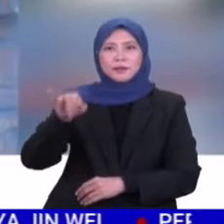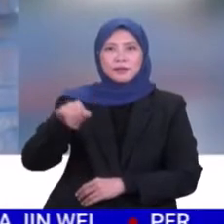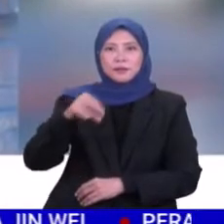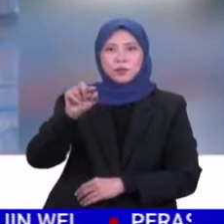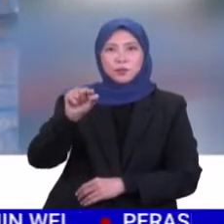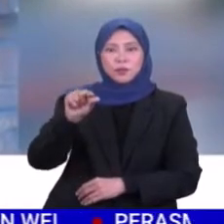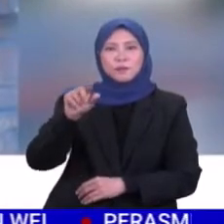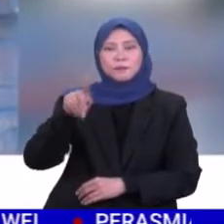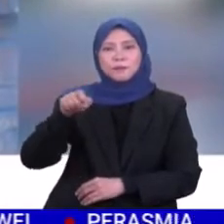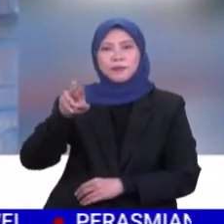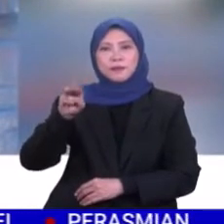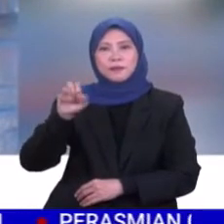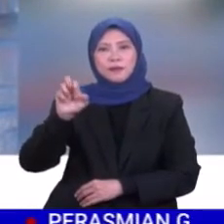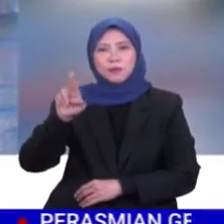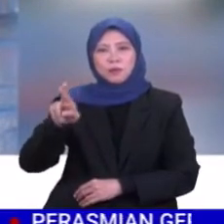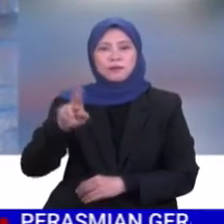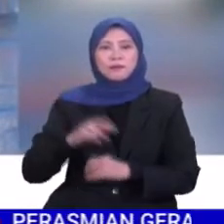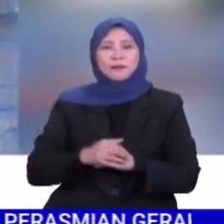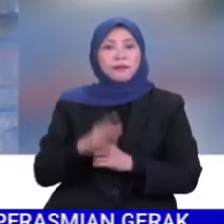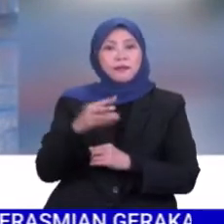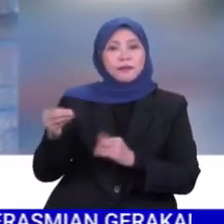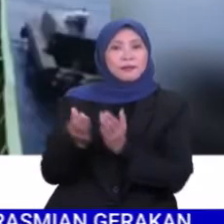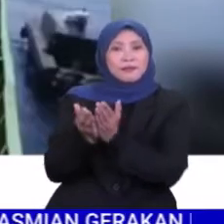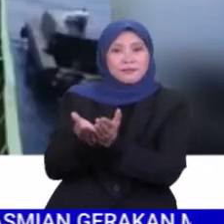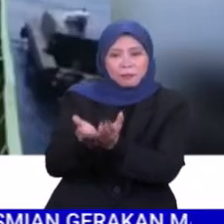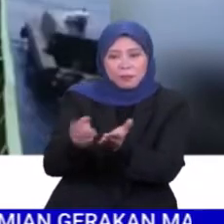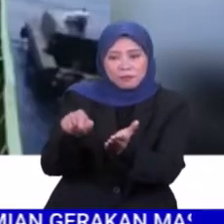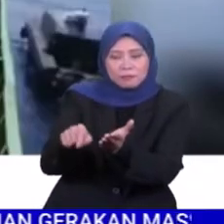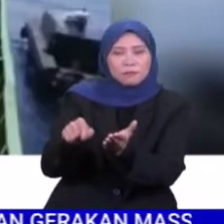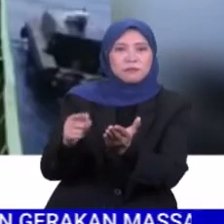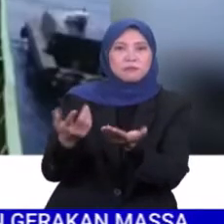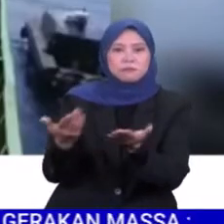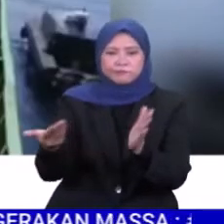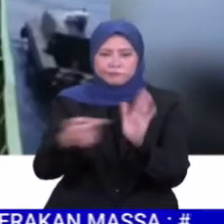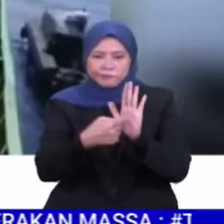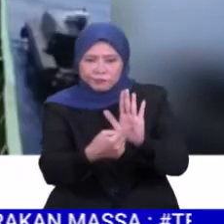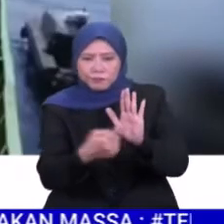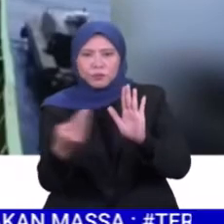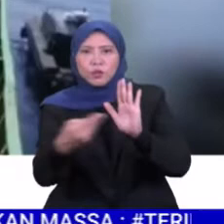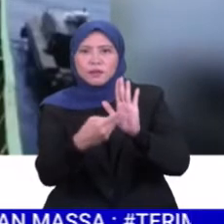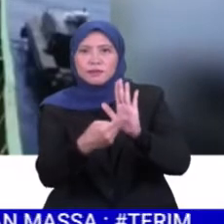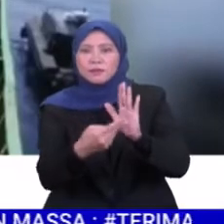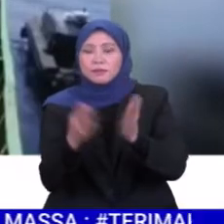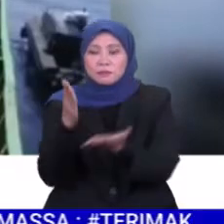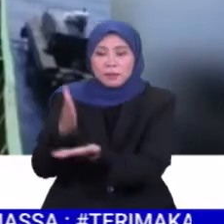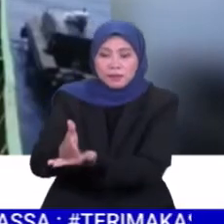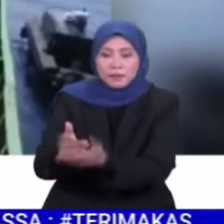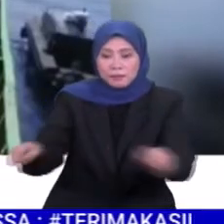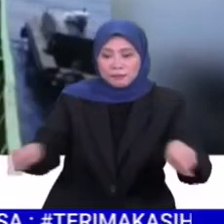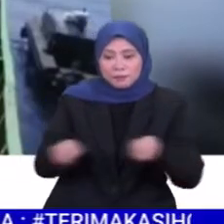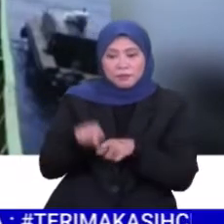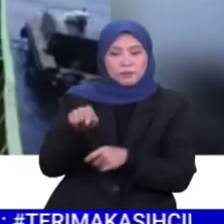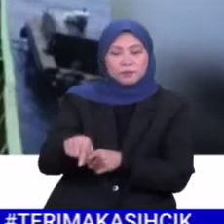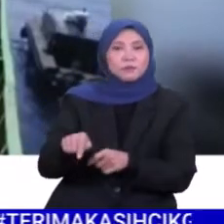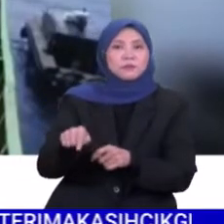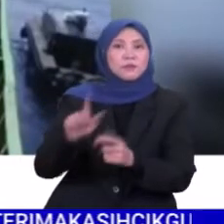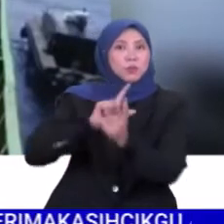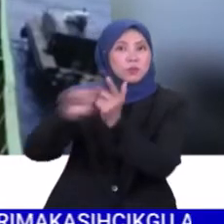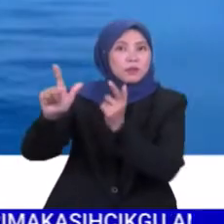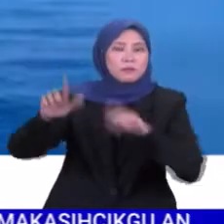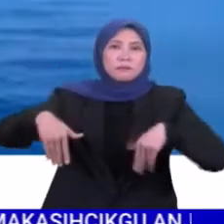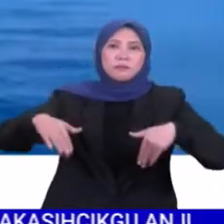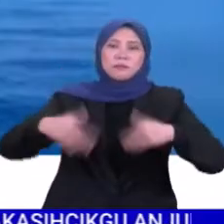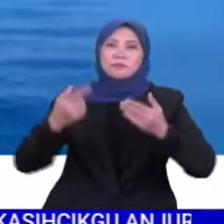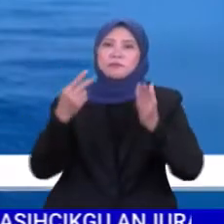hasil pemeriksaan nahkoda kapal gagal mengemukakan sebaran dokumen kebenaran bersauh daripada pengarang laut Malaysia